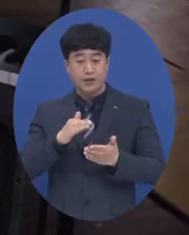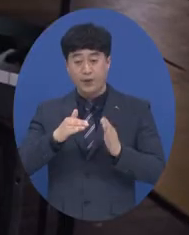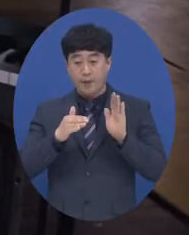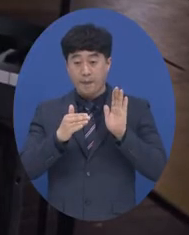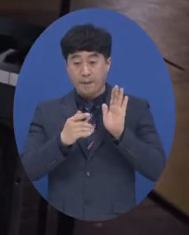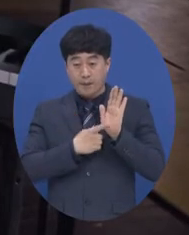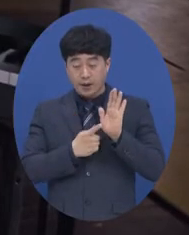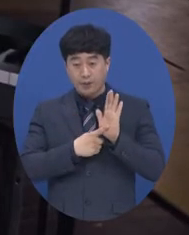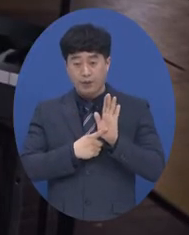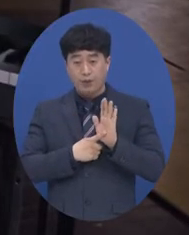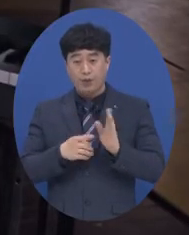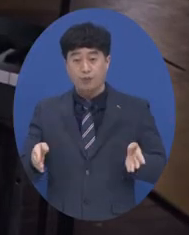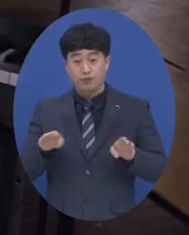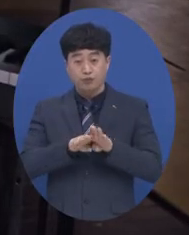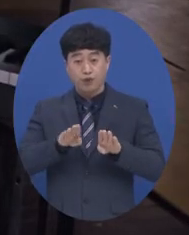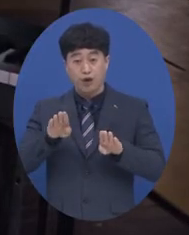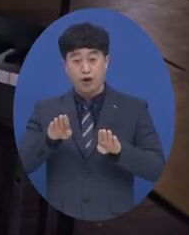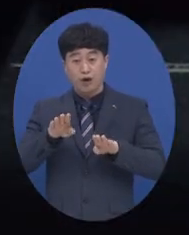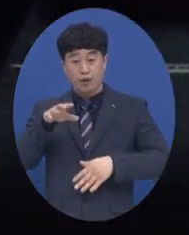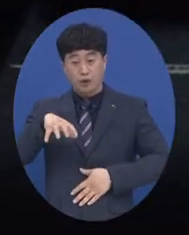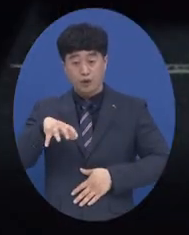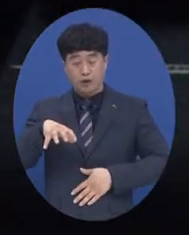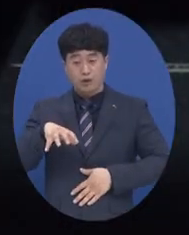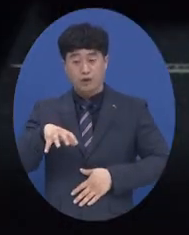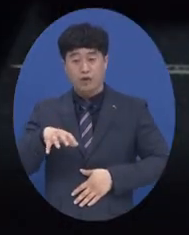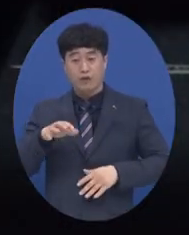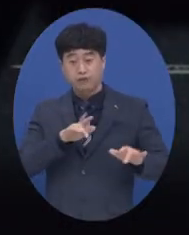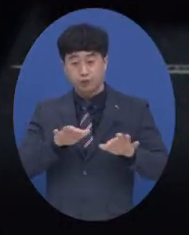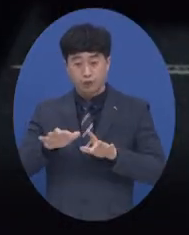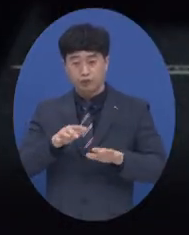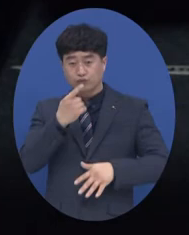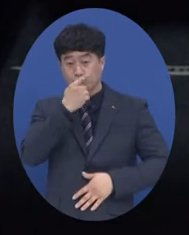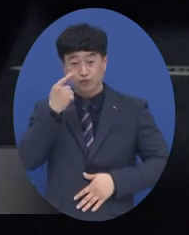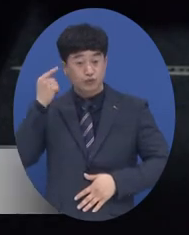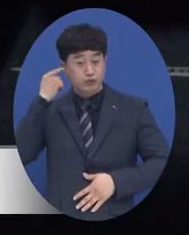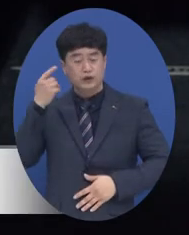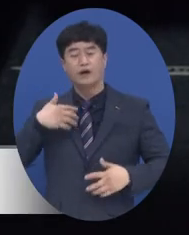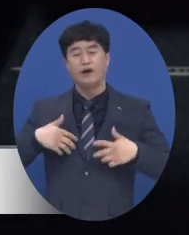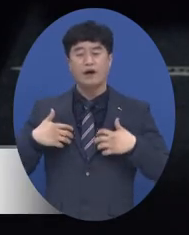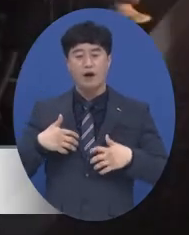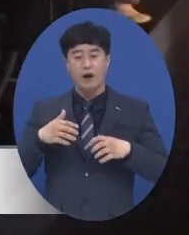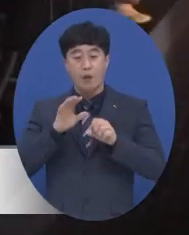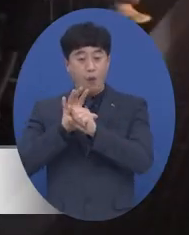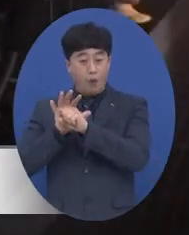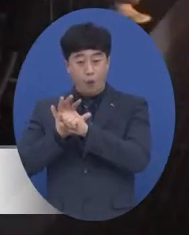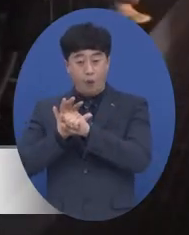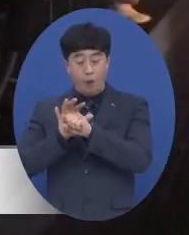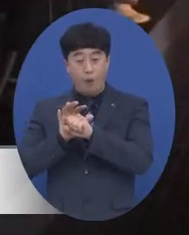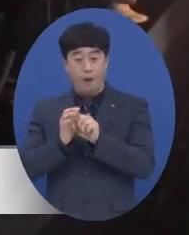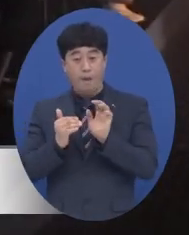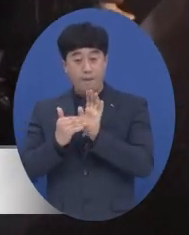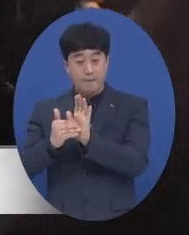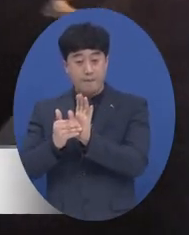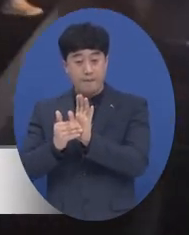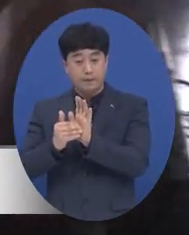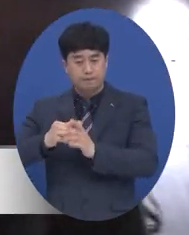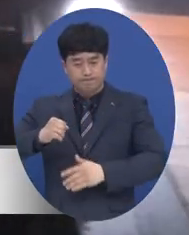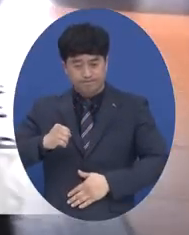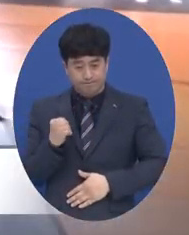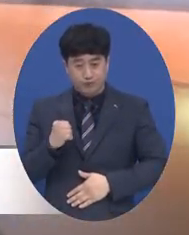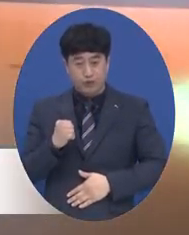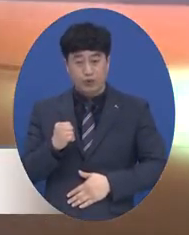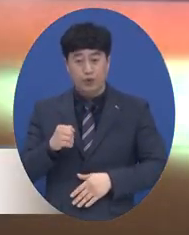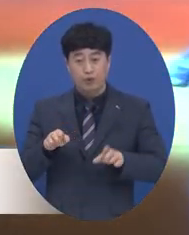펼쳐지는 색다른 라이브 연주가 눈과 귀를 즐겁게 하고 코로나19 방역수칙을 지키며 무대 위 객석을